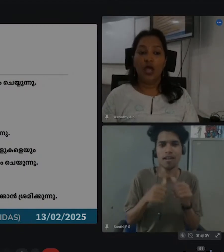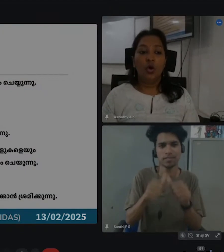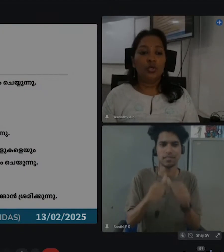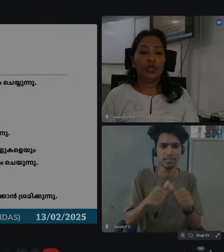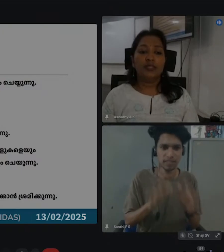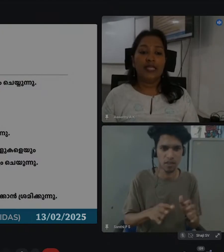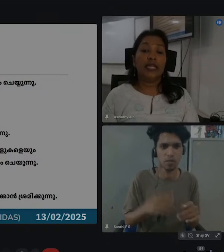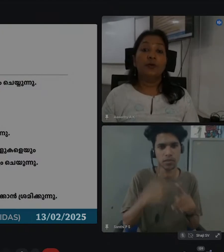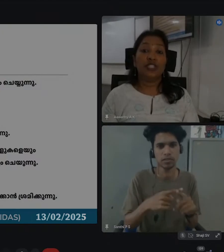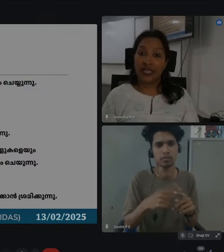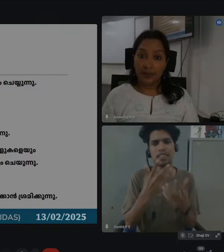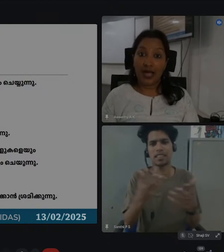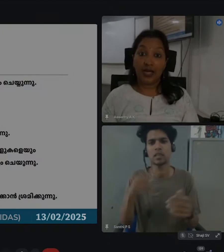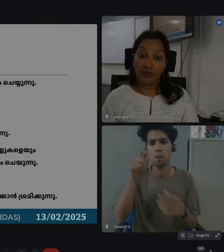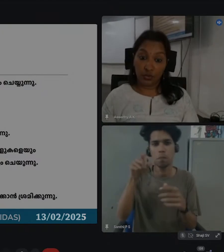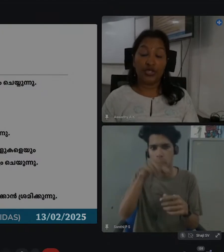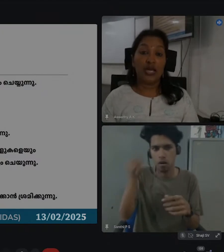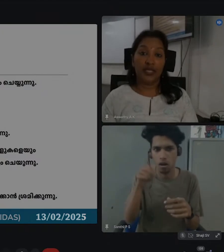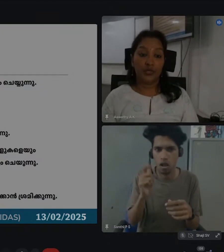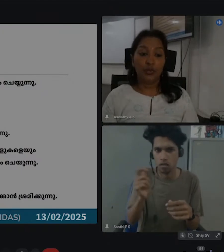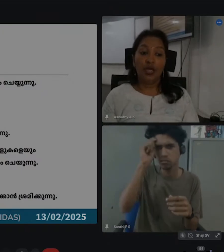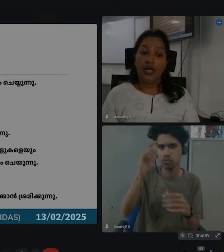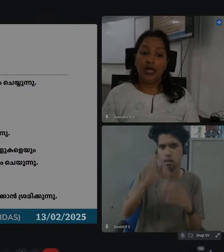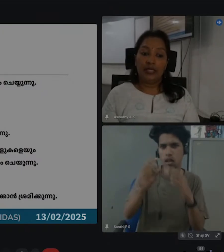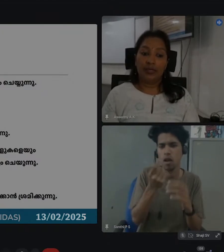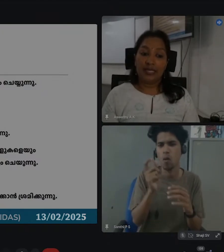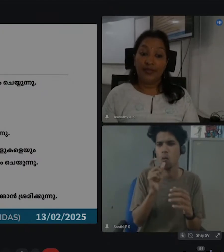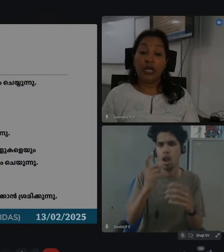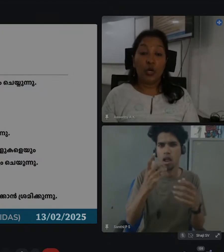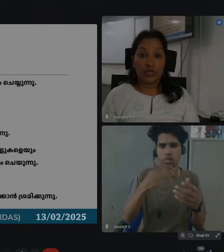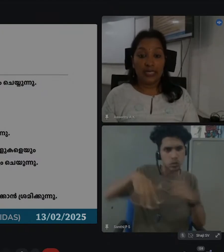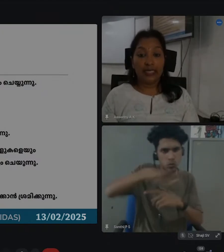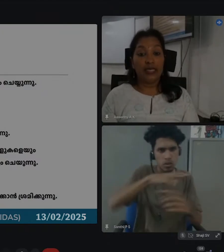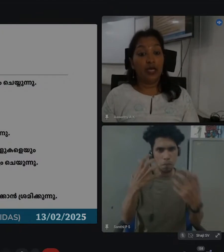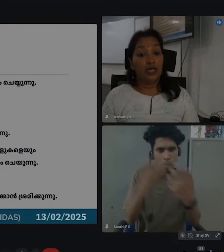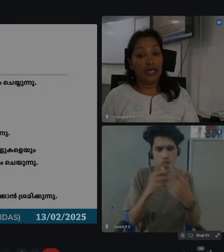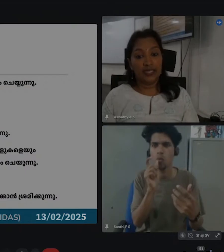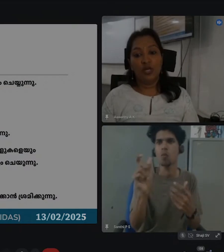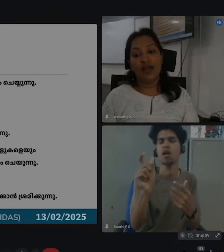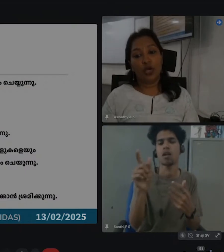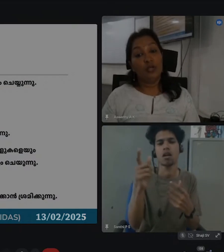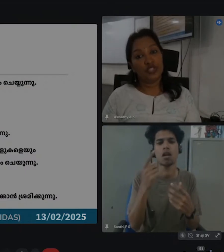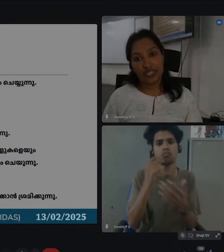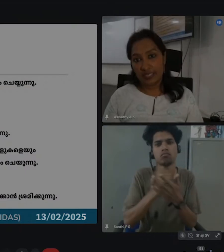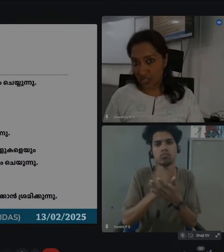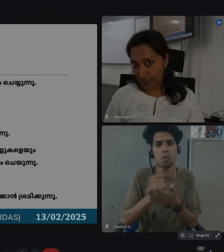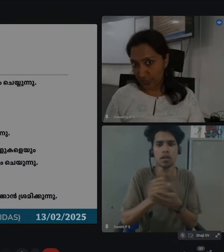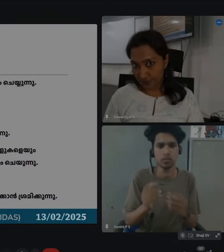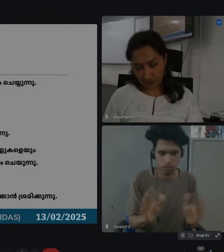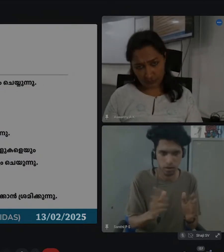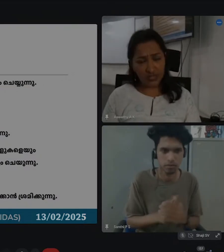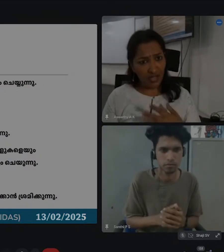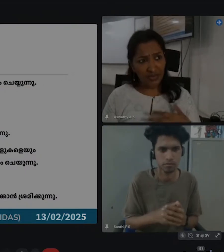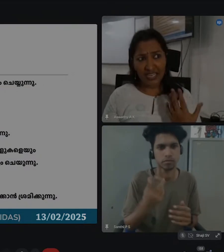ചെയ്യുന്നു. ഒന്നോ അതിലധികമോ ശരീരഭാഗങ്ങൾ അവർ തൊട്ട് കാണിക്കുന്നു. അതുപോലെ ശബ്ദങ്ങൾ കോർത്തിണക്കി അർത്ഥമുള്ള വാക്കുകളായി ഉച്ചരിക്കാൻ